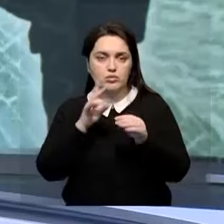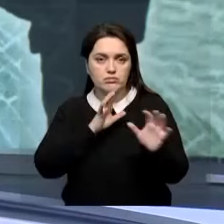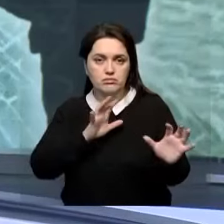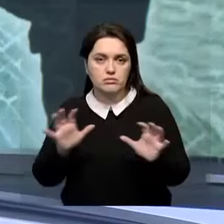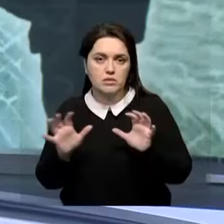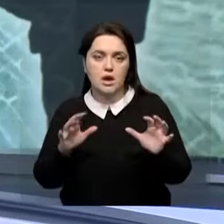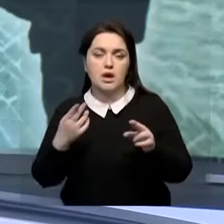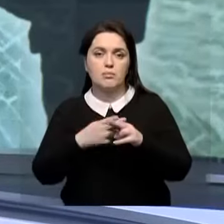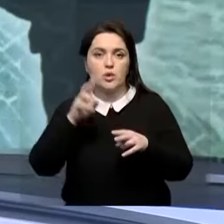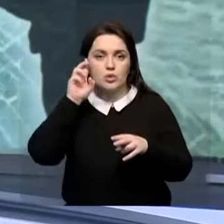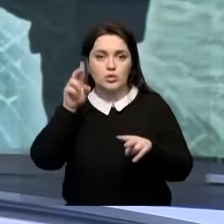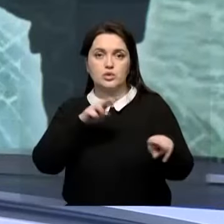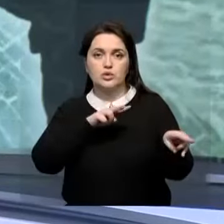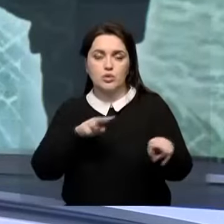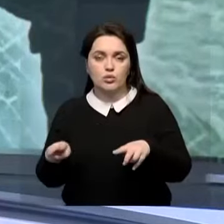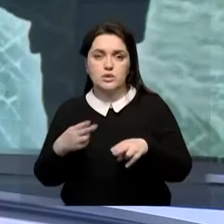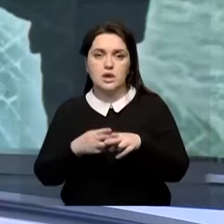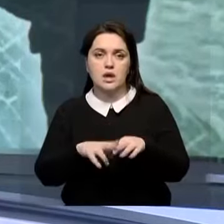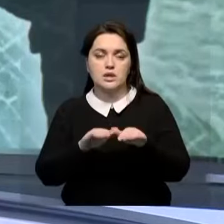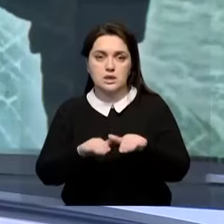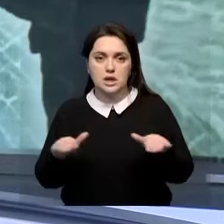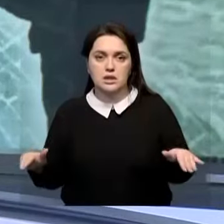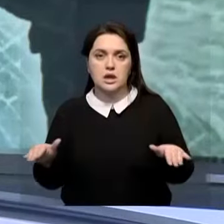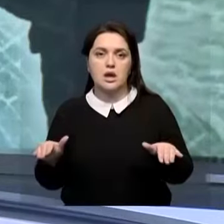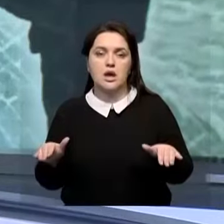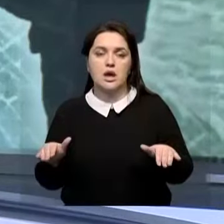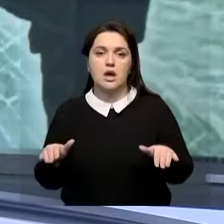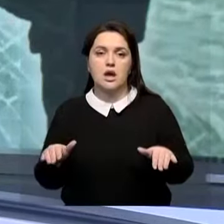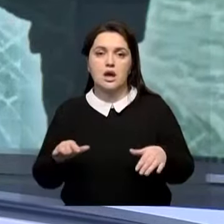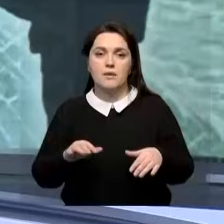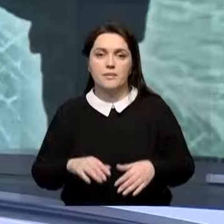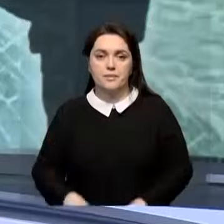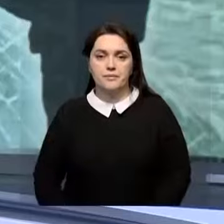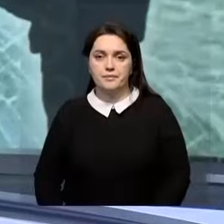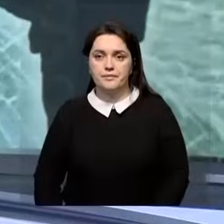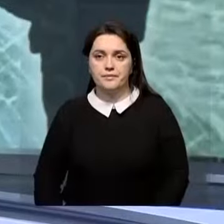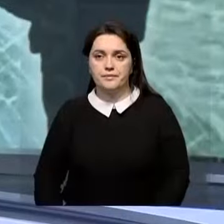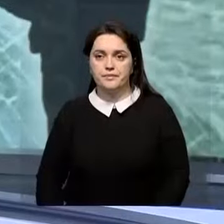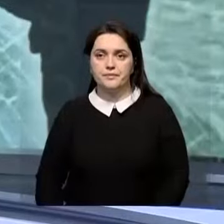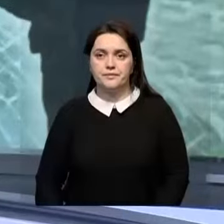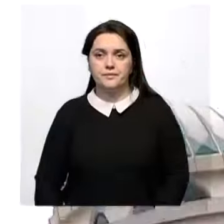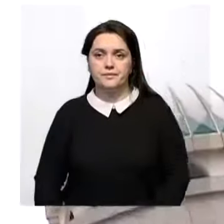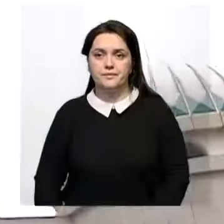и защиту безопасности детей, обеспечение безопасности детей. Подробности в следующем материале.